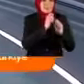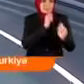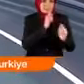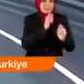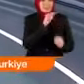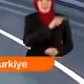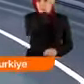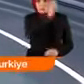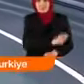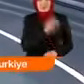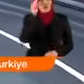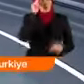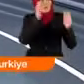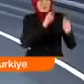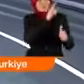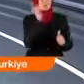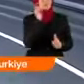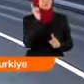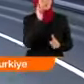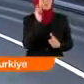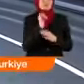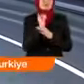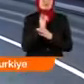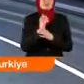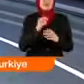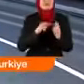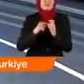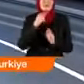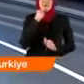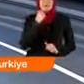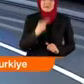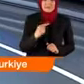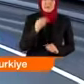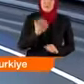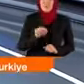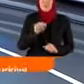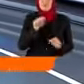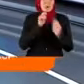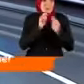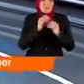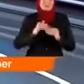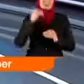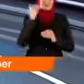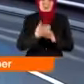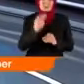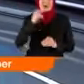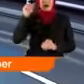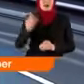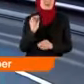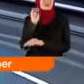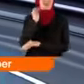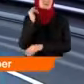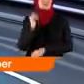editör olarak tanıtmıştı Tamam o günden itibaren ünlü astroloğun hayatının adeta kabusa döndü Çünkü iddiam ki